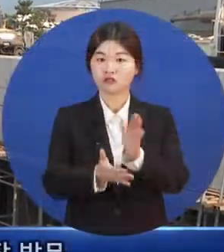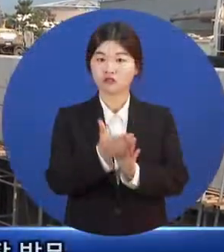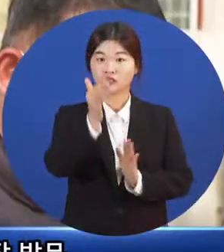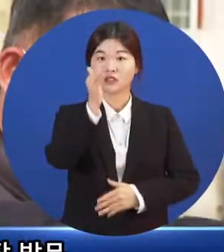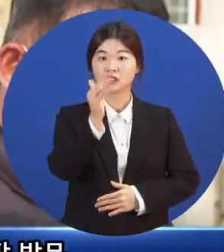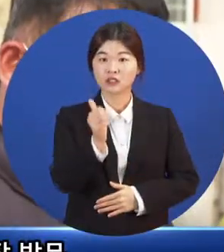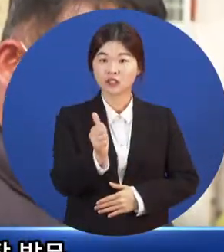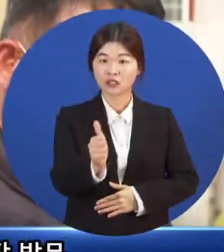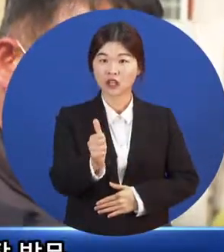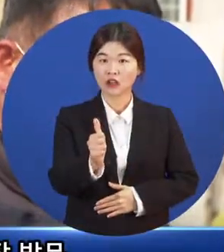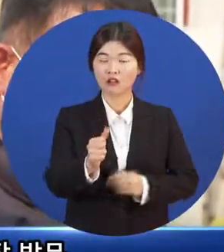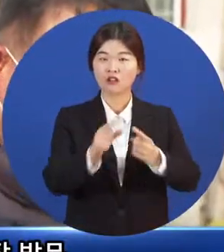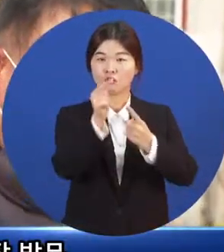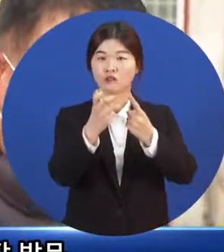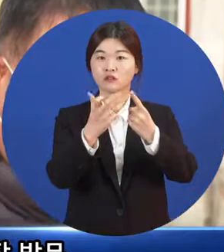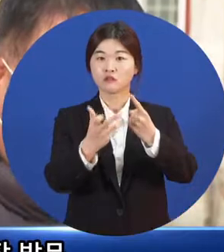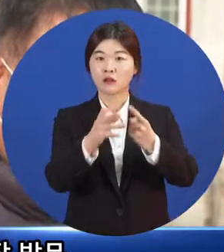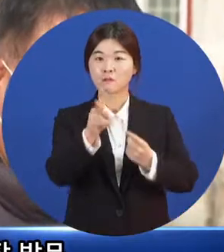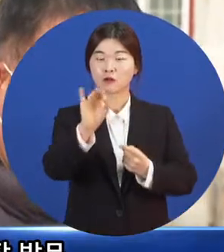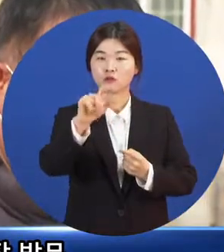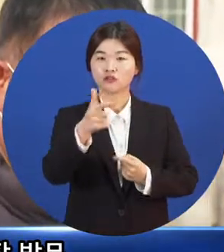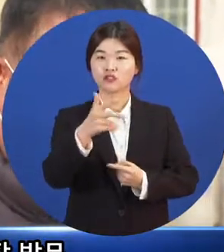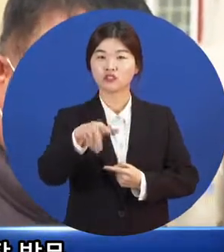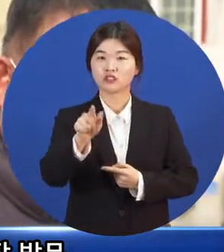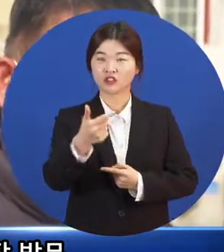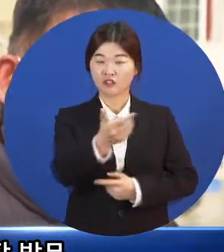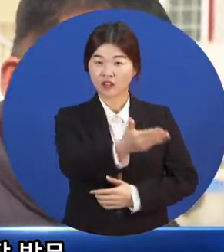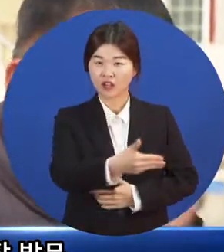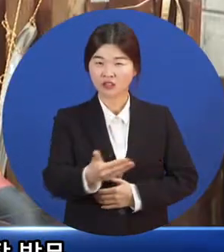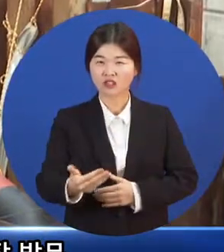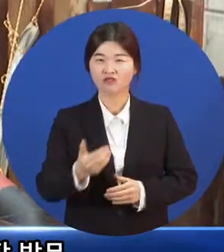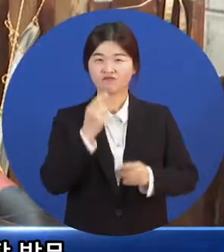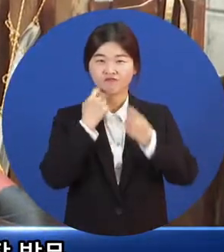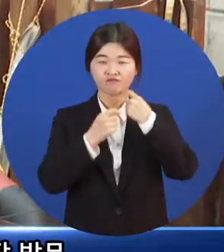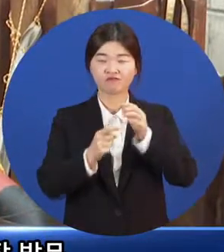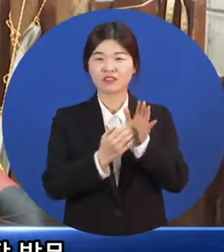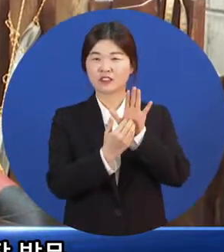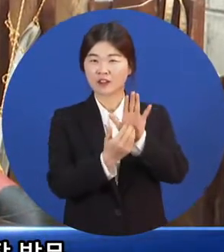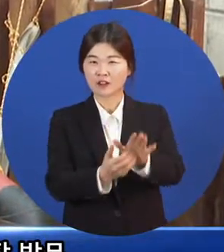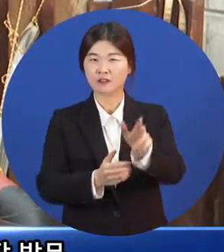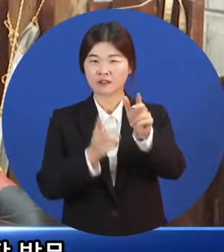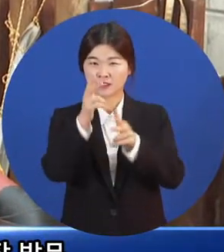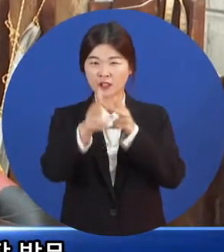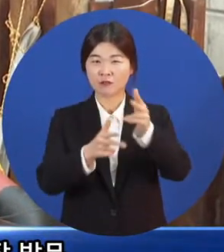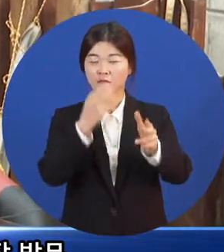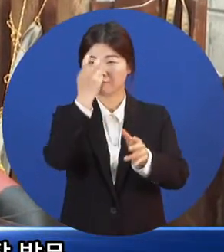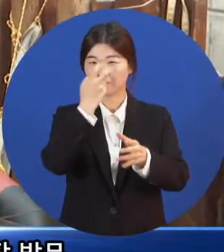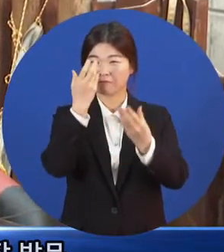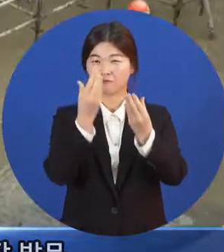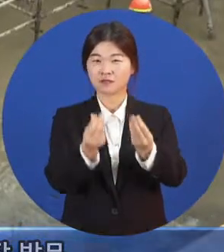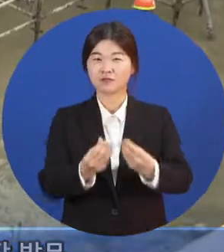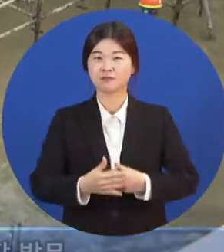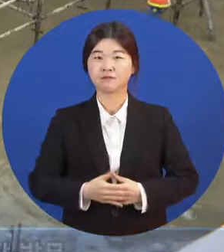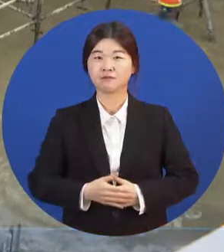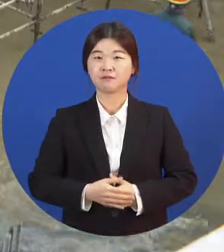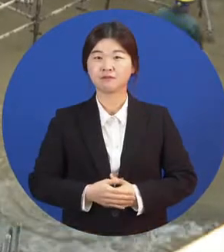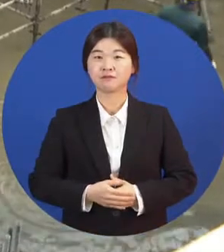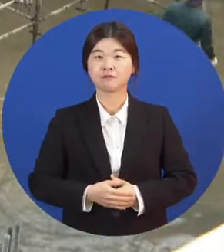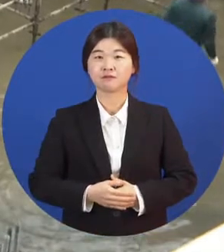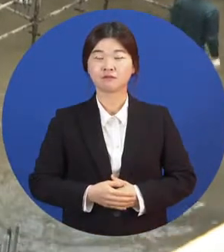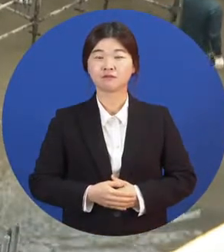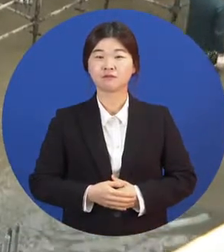안동구 제주시장은 1월 18일 병문천 하류 하천 재예방사업 현장을 방문했습니다.